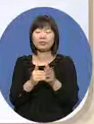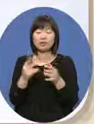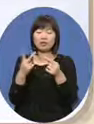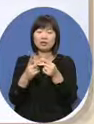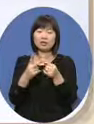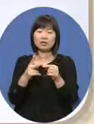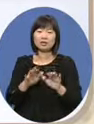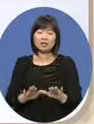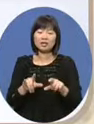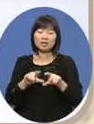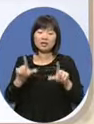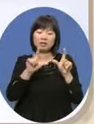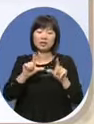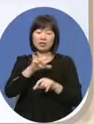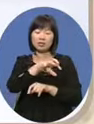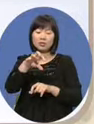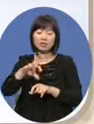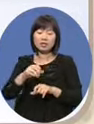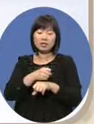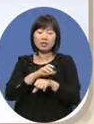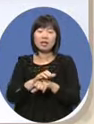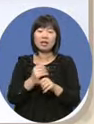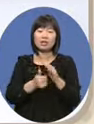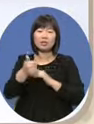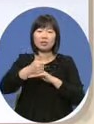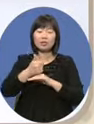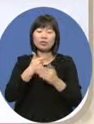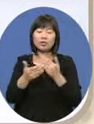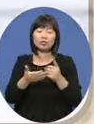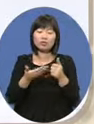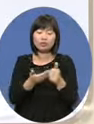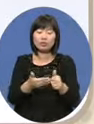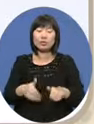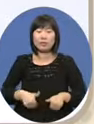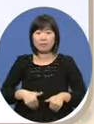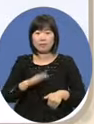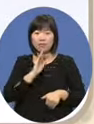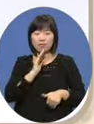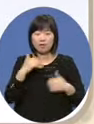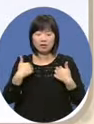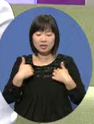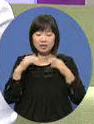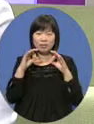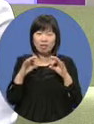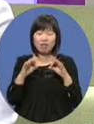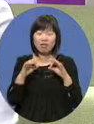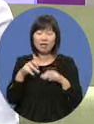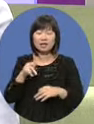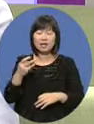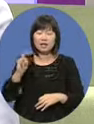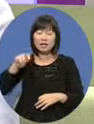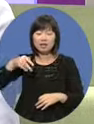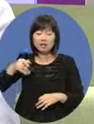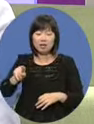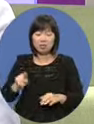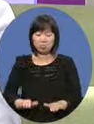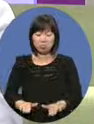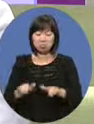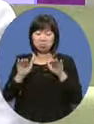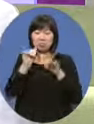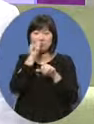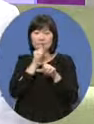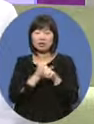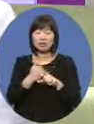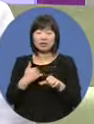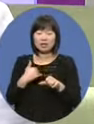두 번째로는 일상생활 곳곳에서 다양한 성공 경험을 좀 주시는 게 필요합니다. 그러니까 게임은요 캐릭터가요 예. 막 무럭무럭 큽니다. 그리고 막